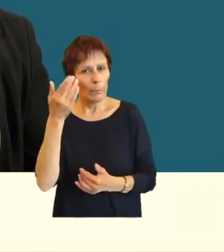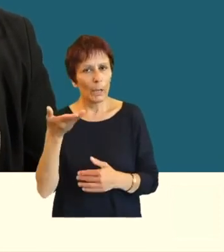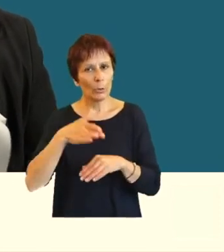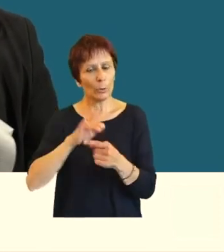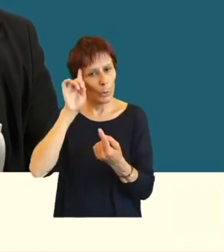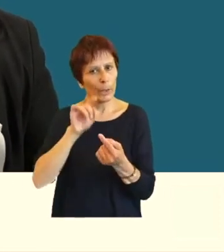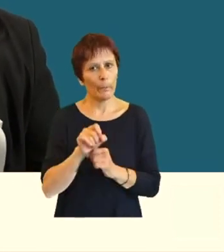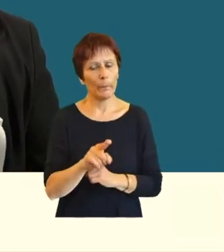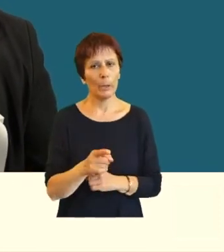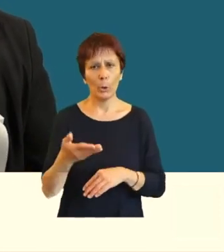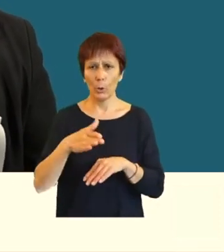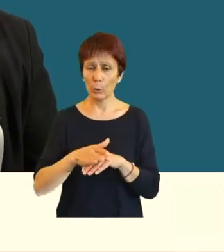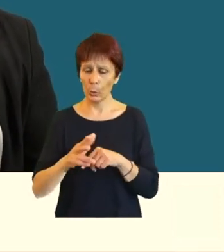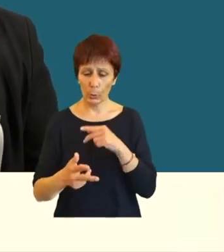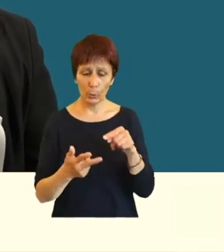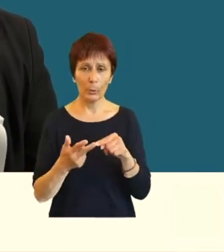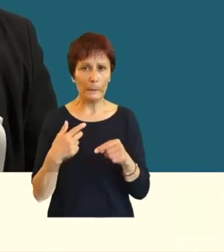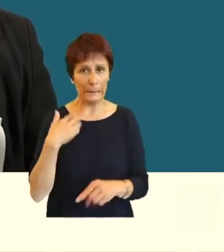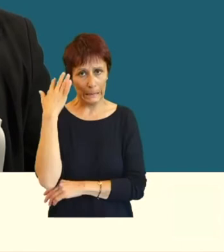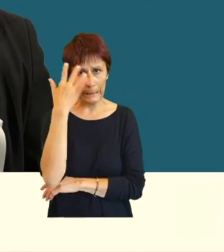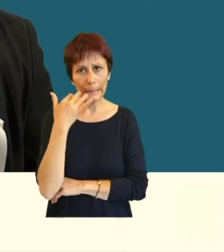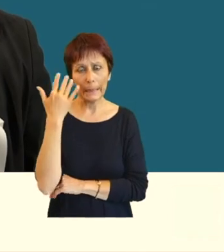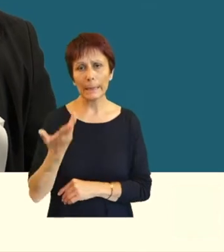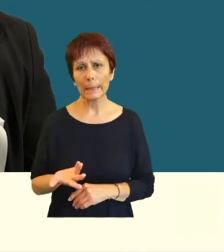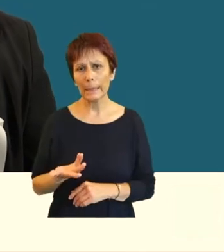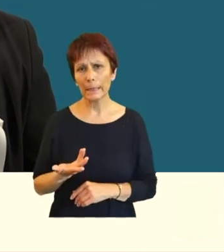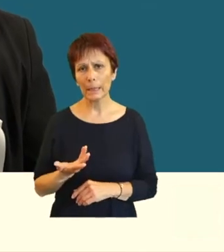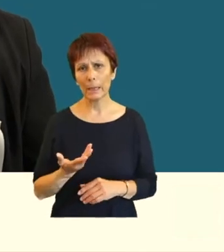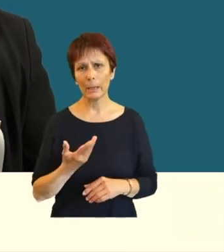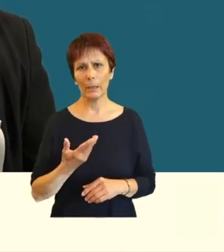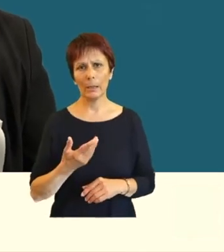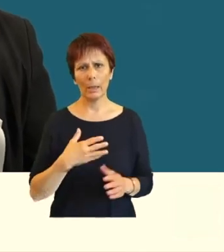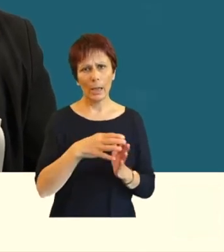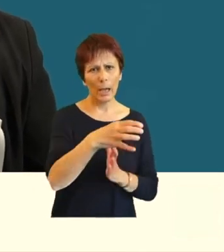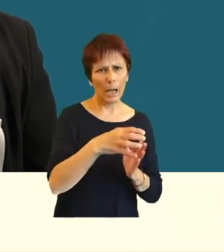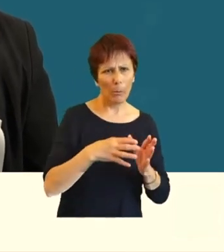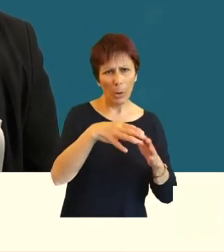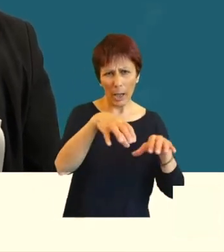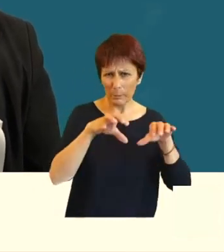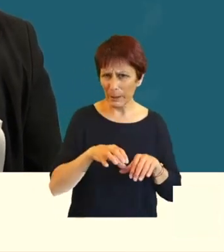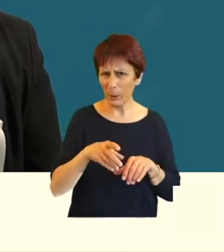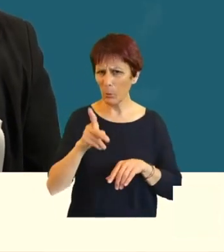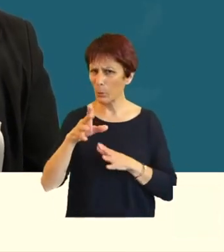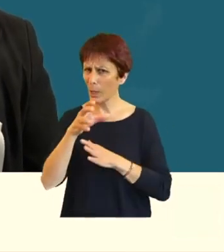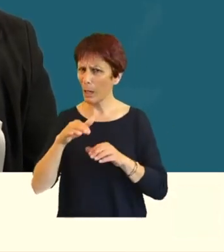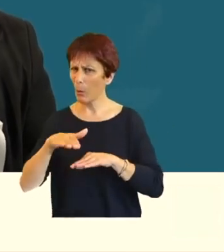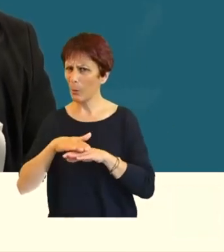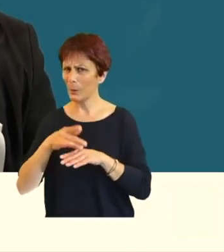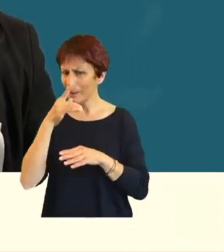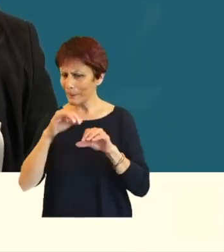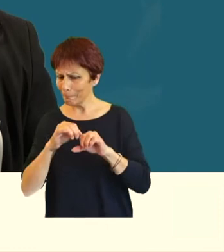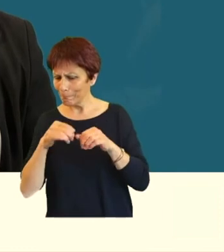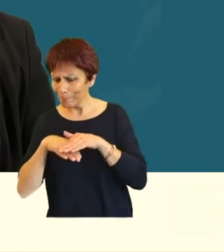Troisièmement, je ne vous le cache pas, je m'inquiète. Car dans ce qui est moins un rapport administratif qu'un rapport politique, j'ai bien peur que ne se cachent des choses un peu moins